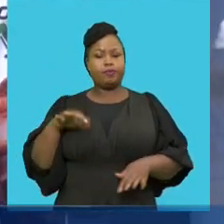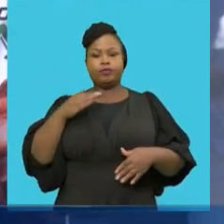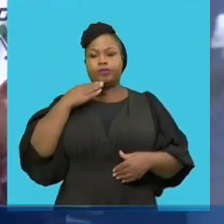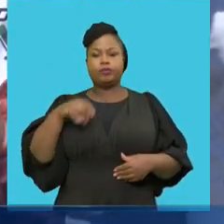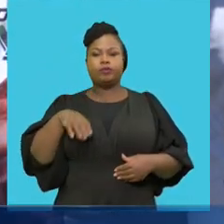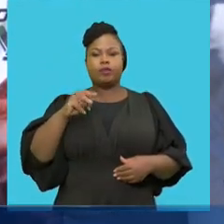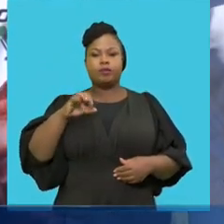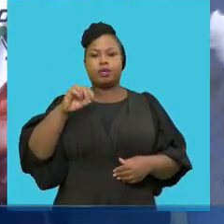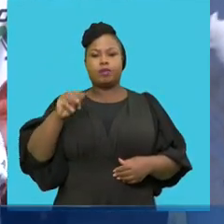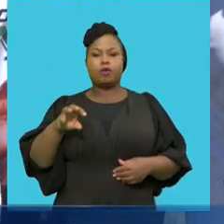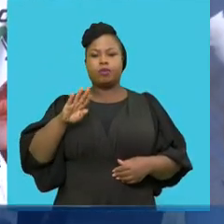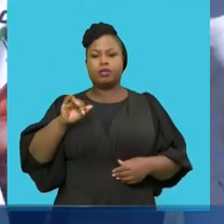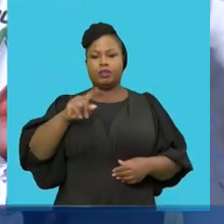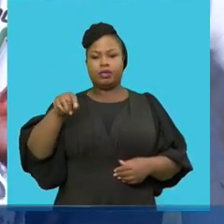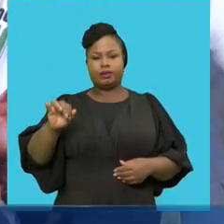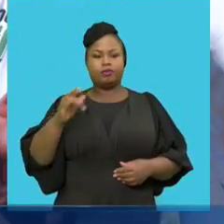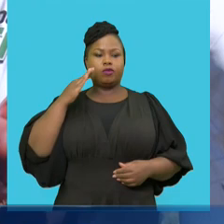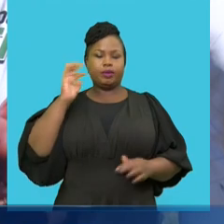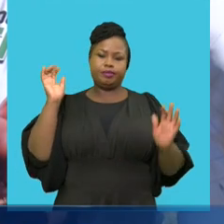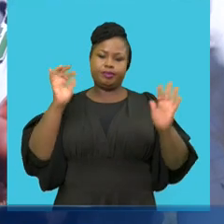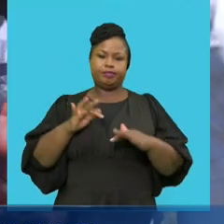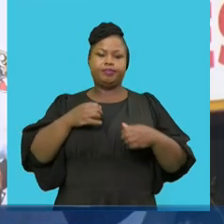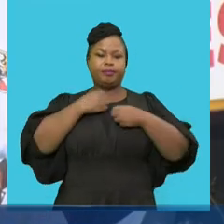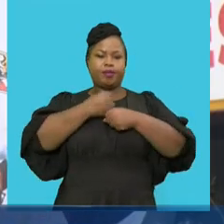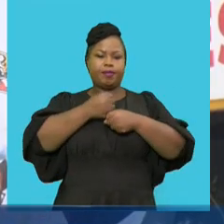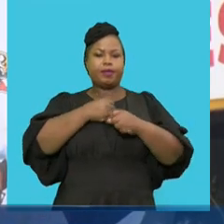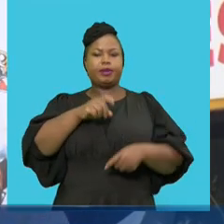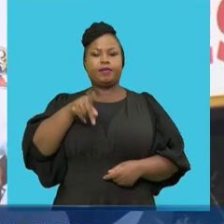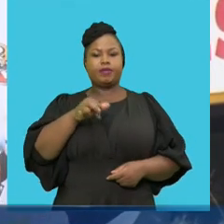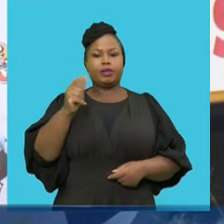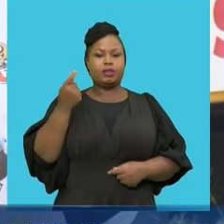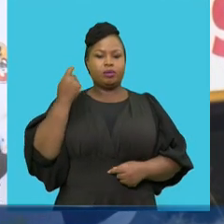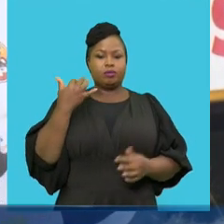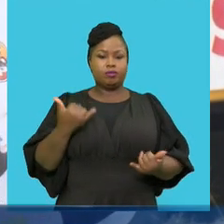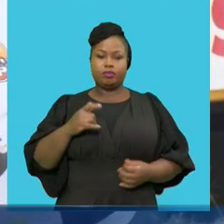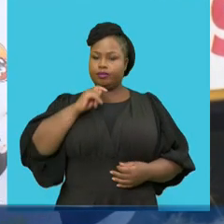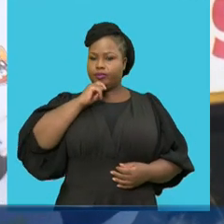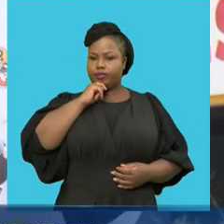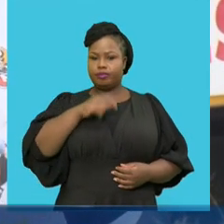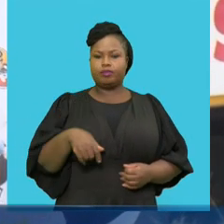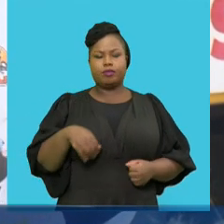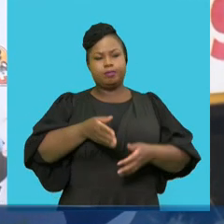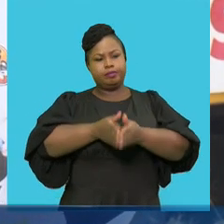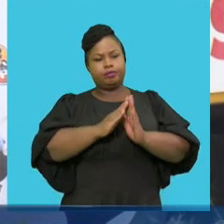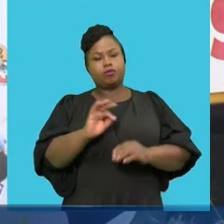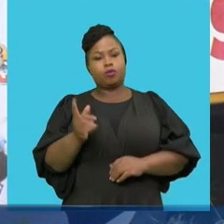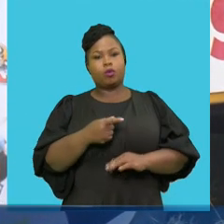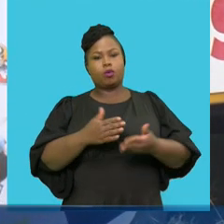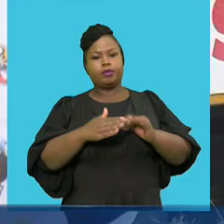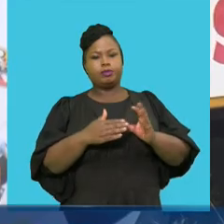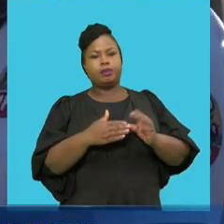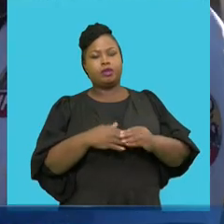iNkosi Mzamo Buthelezi ngenkathi ke beqhuba umkhankaso eFinetown namuhle ekuseni wenxuse umphakathi waseGoli